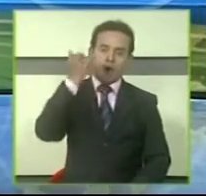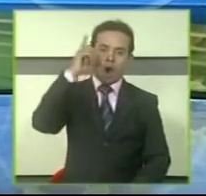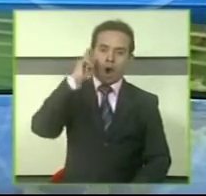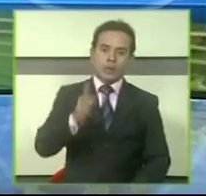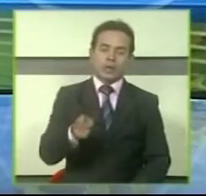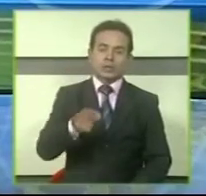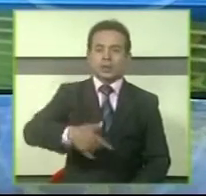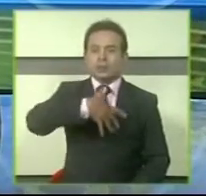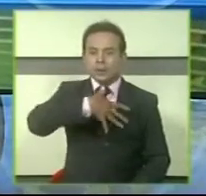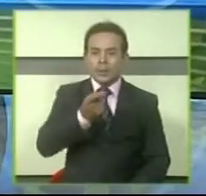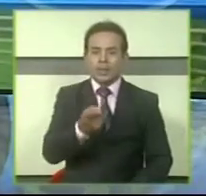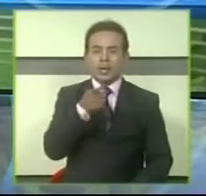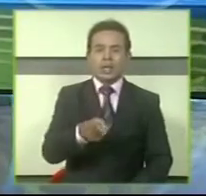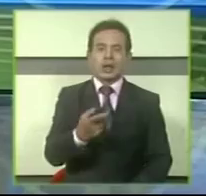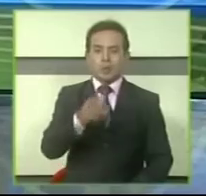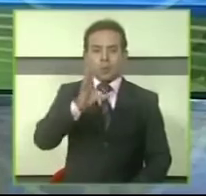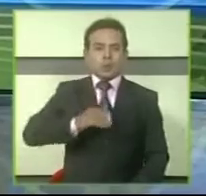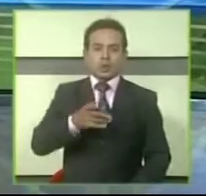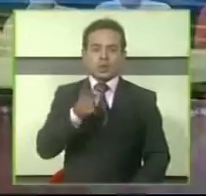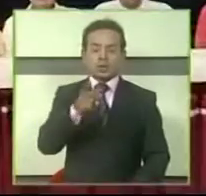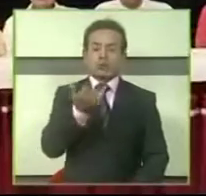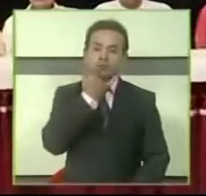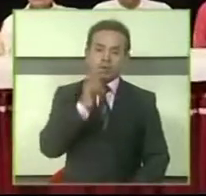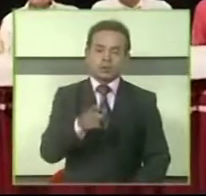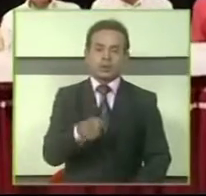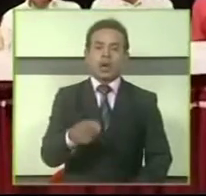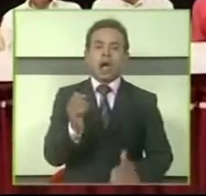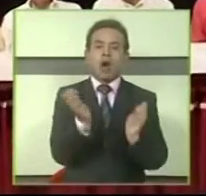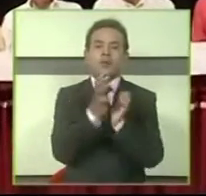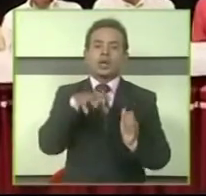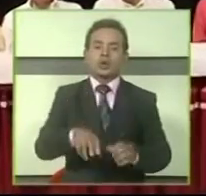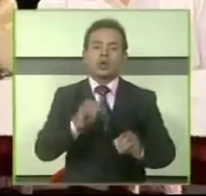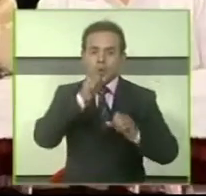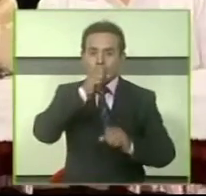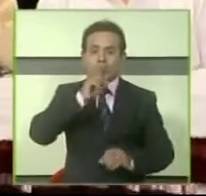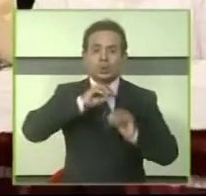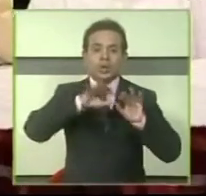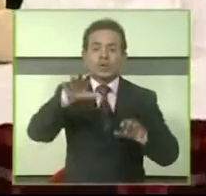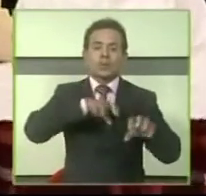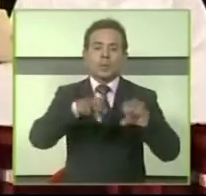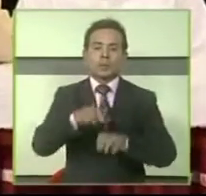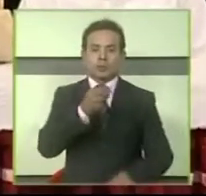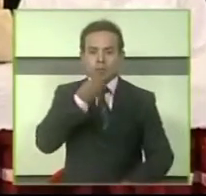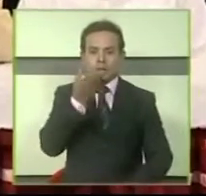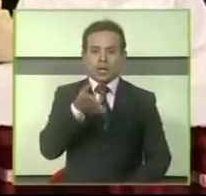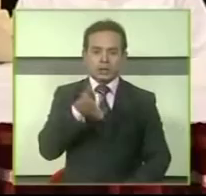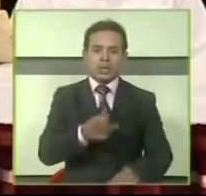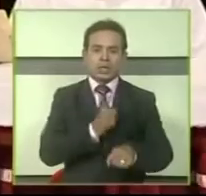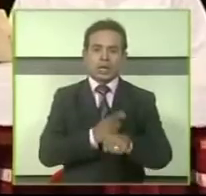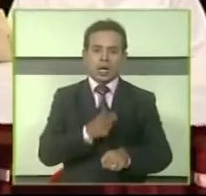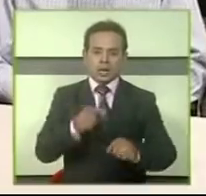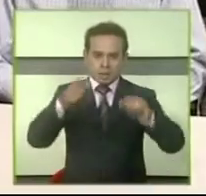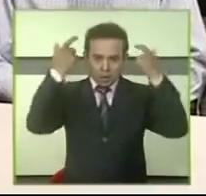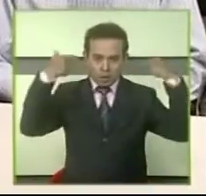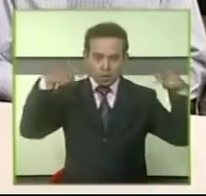सम्पादक डॉ हासान महमूद। तिनि आज राजधानीर शिल्पकला एकाडेमी मिलनायतने ऐतिहासिक मुजिबनगर दिवस उपलक्षे बंगबंधु सांस्कृतिक जोट आयोजित एक आलोचना